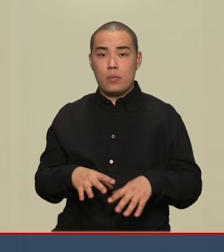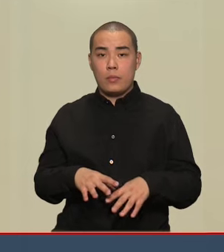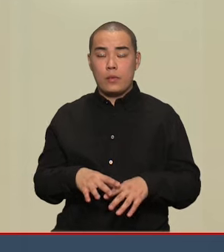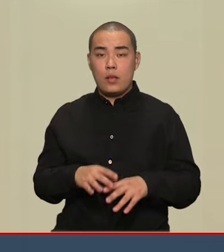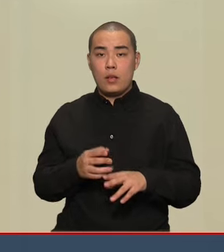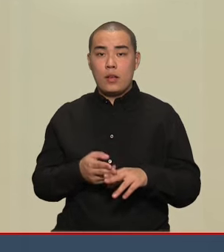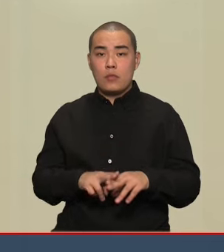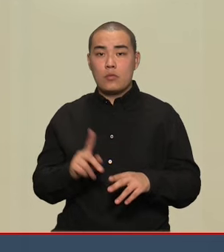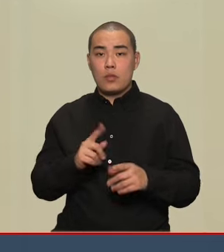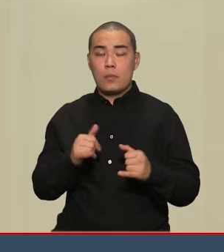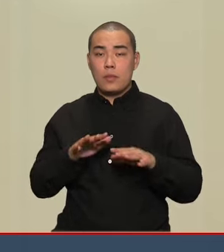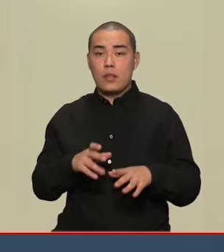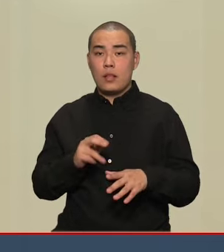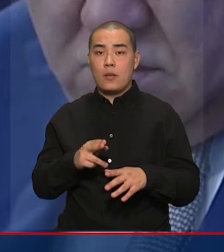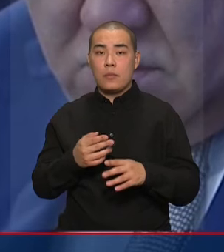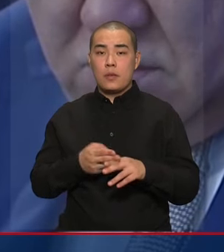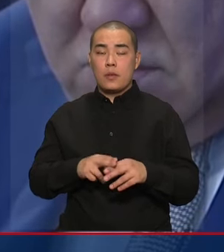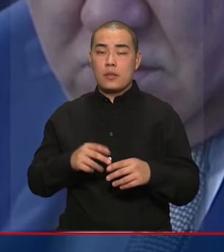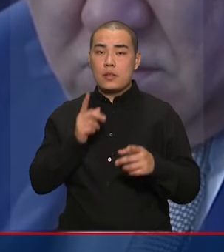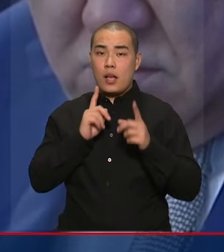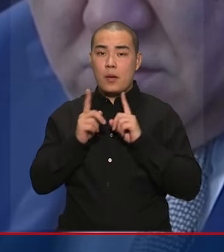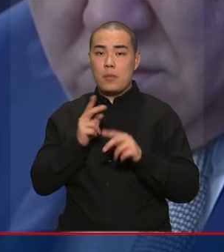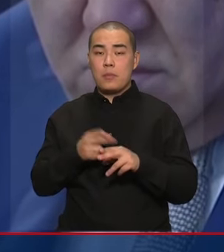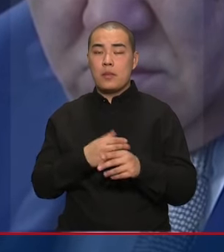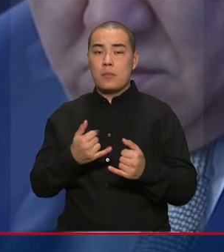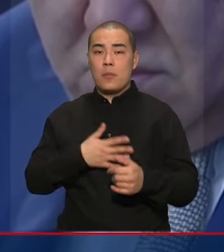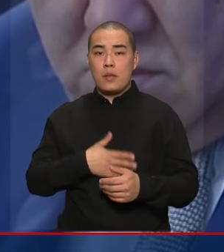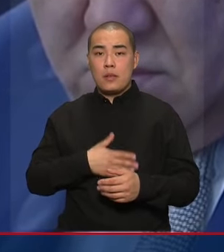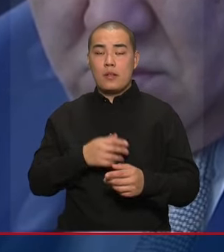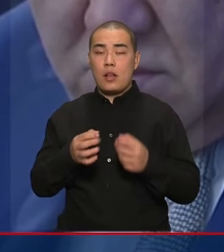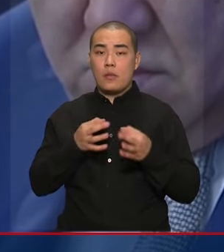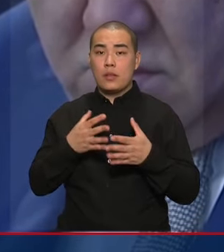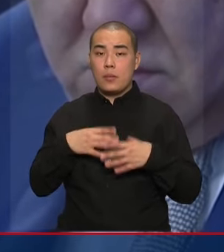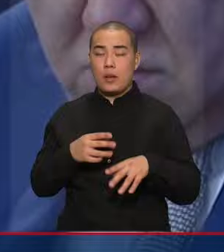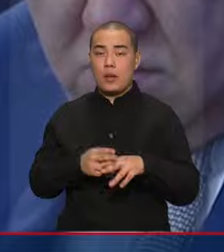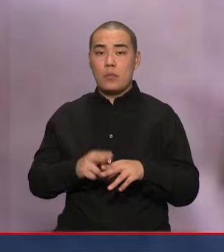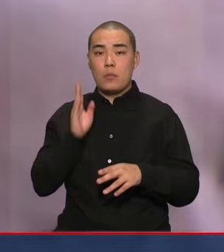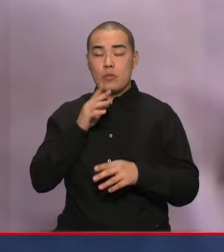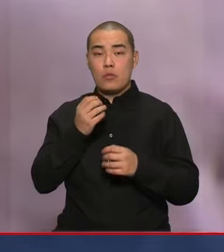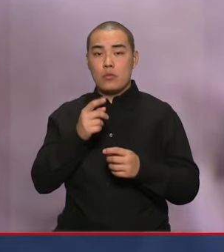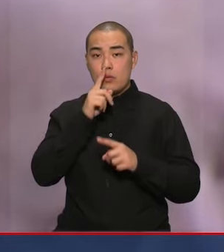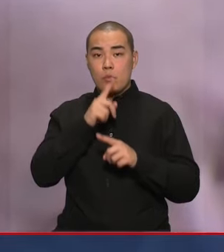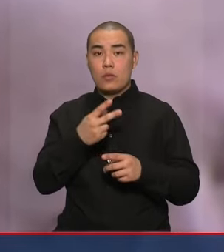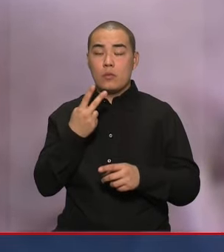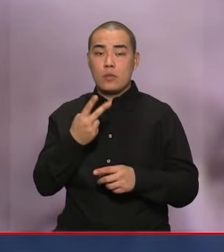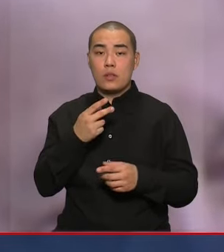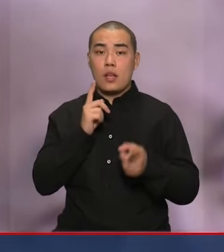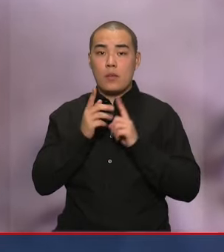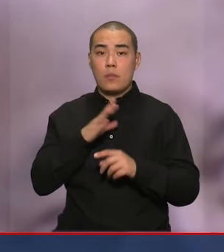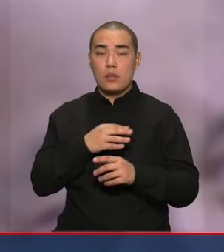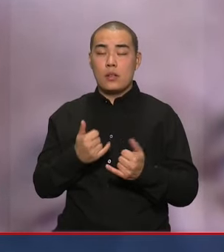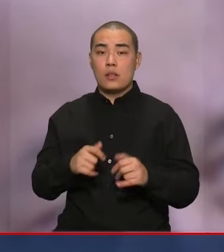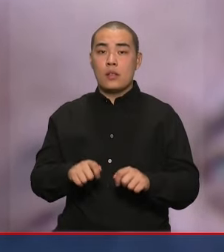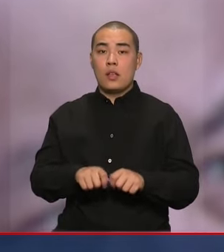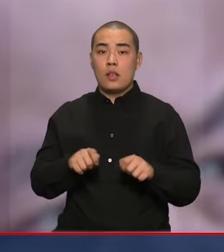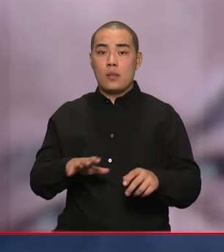Курултай никогда не был площадкой для помпезных собраний и бесполезных разговоров. Этого не будет и впредь. На предыдущих 2 заседаниях был дан старт важным